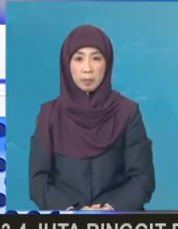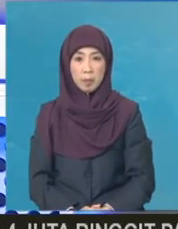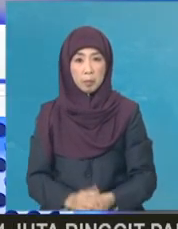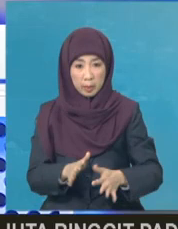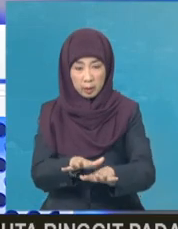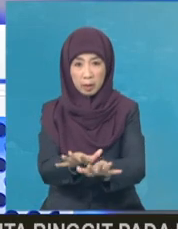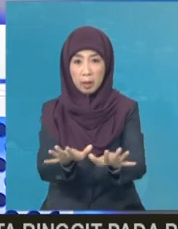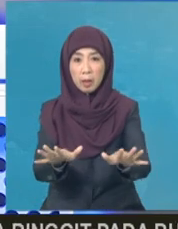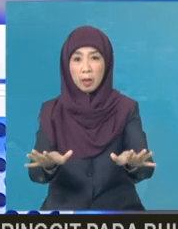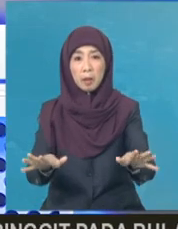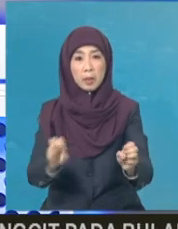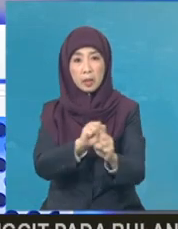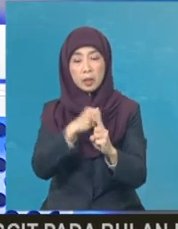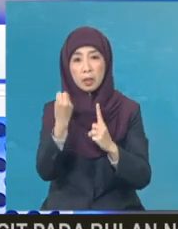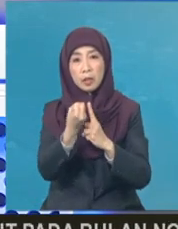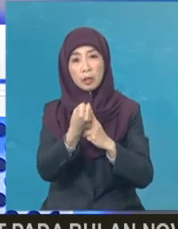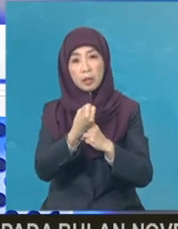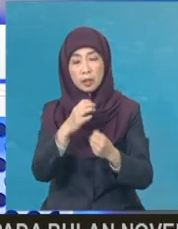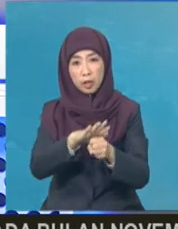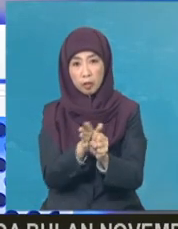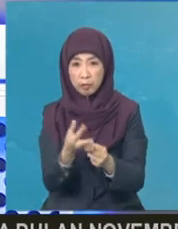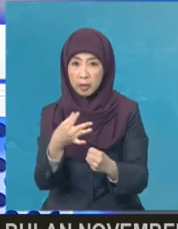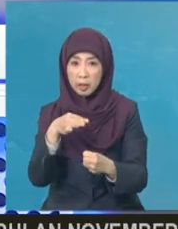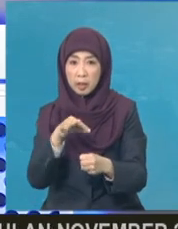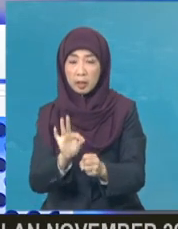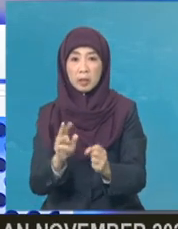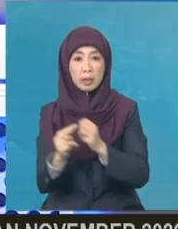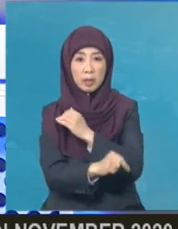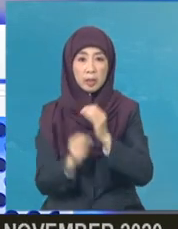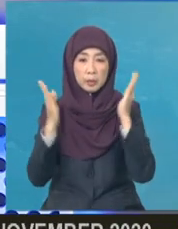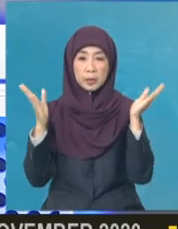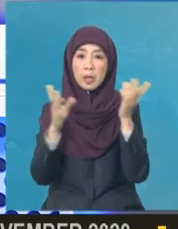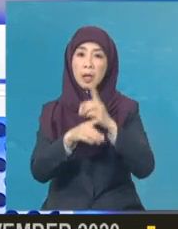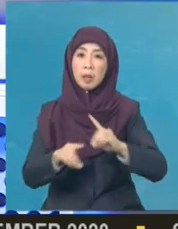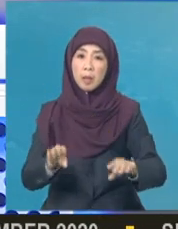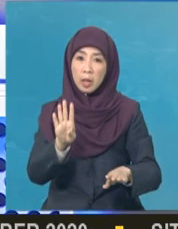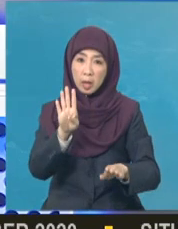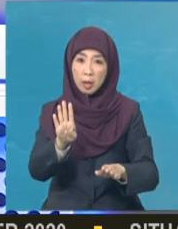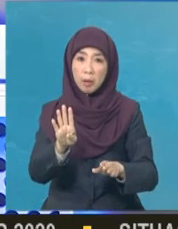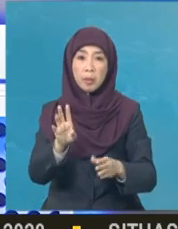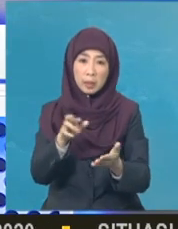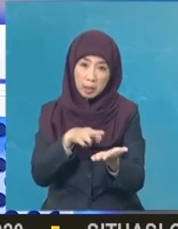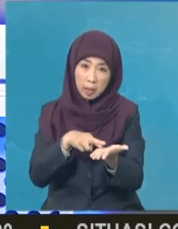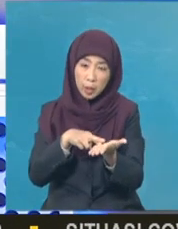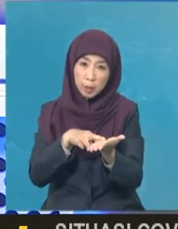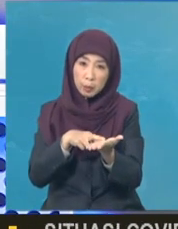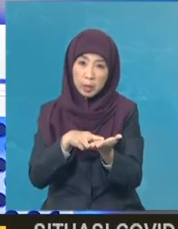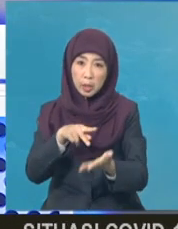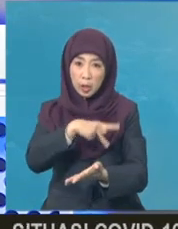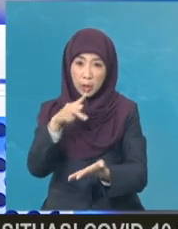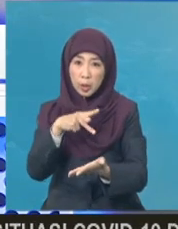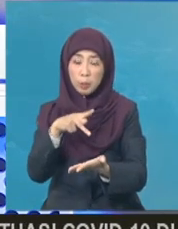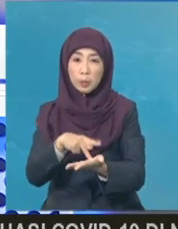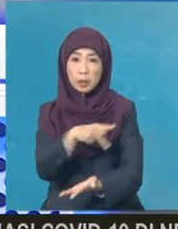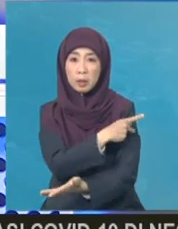Hai perkembangan terkini situasi jangkitan kopitime di negara Brunei Darussalam 4 case aktif masih mulai merawat Andi pusat